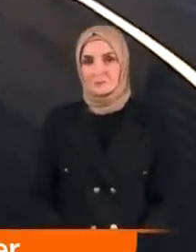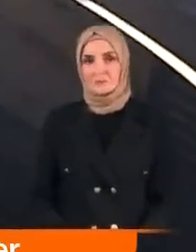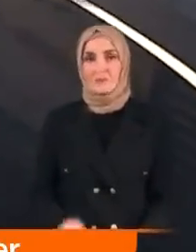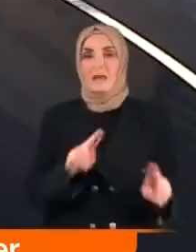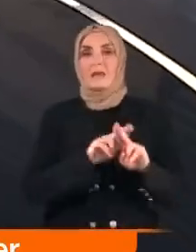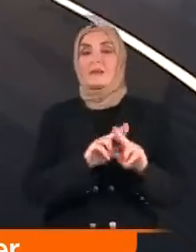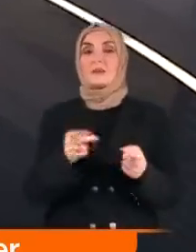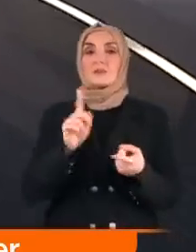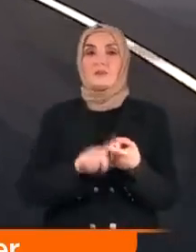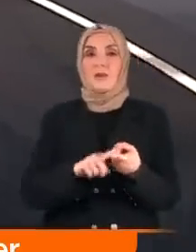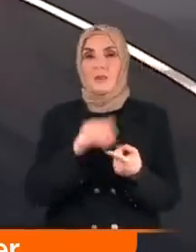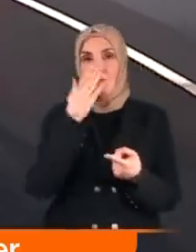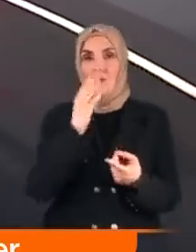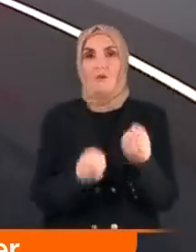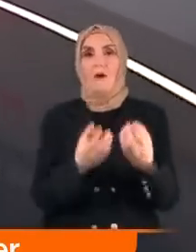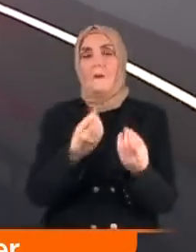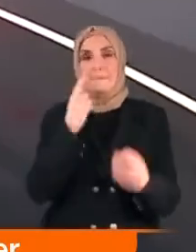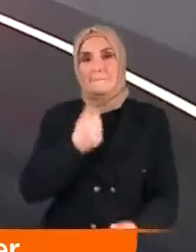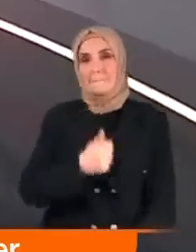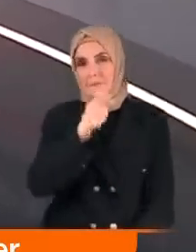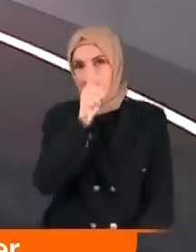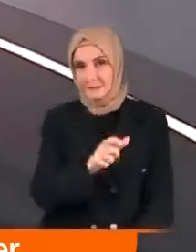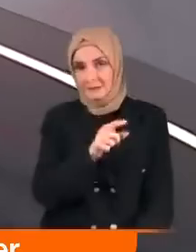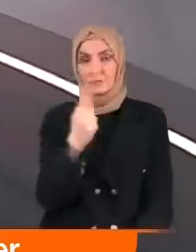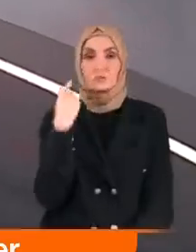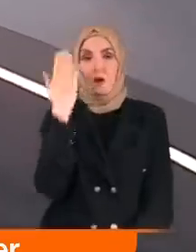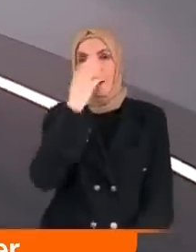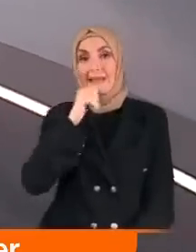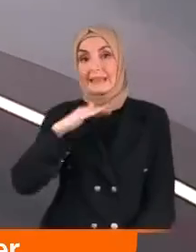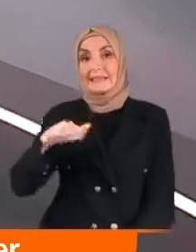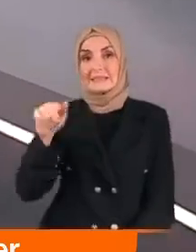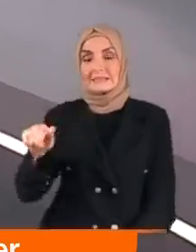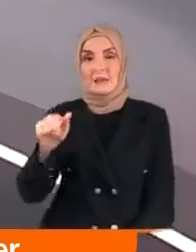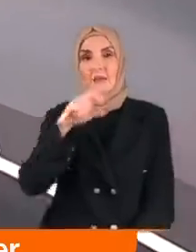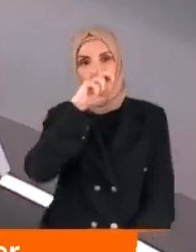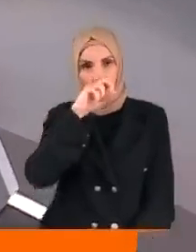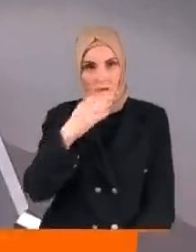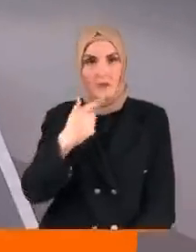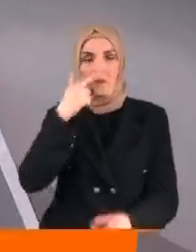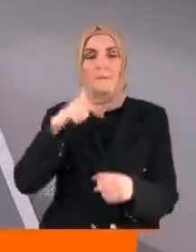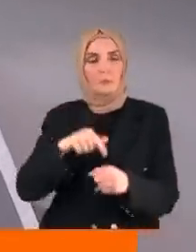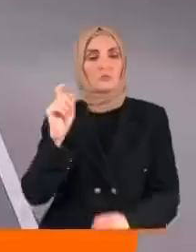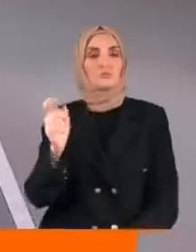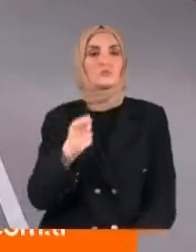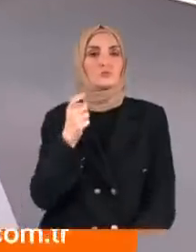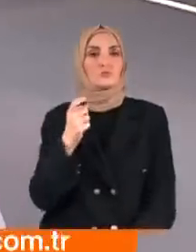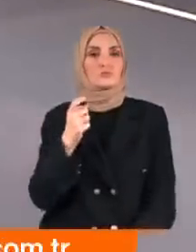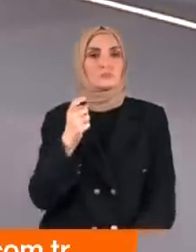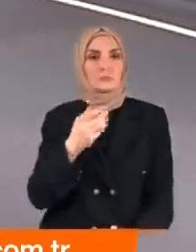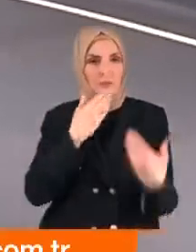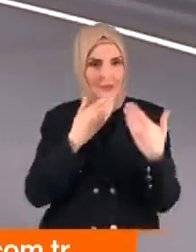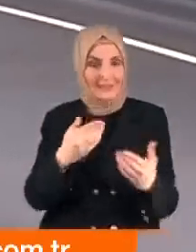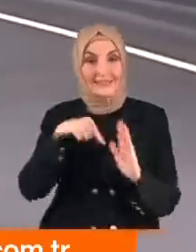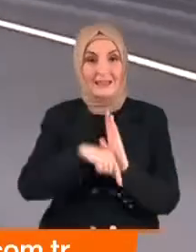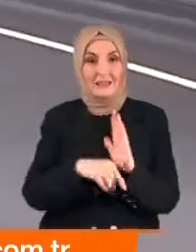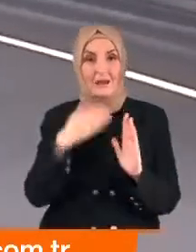Enerji ve Tabii Kaynaklar Bakanı önceki gün Karadeniz'de doğalgaz ve petrol bulunduğunu sinyalini vermiş, ayrıntı açıklamamıştı. Cumhurbaşkanı Erdoğan